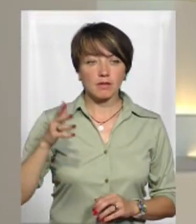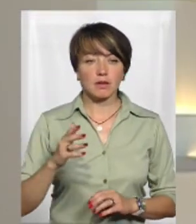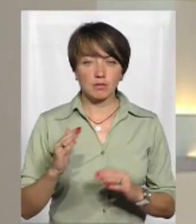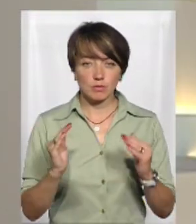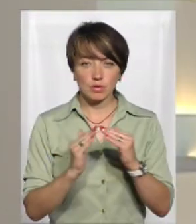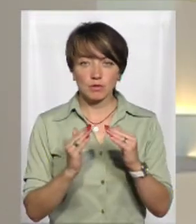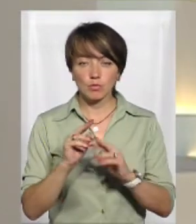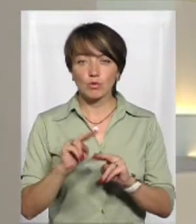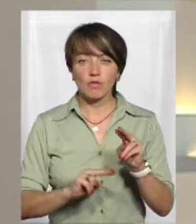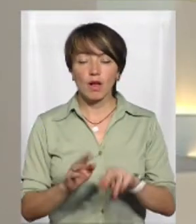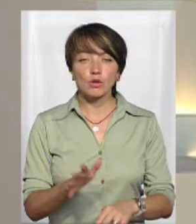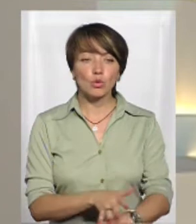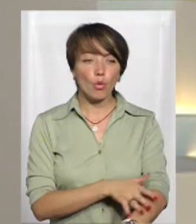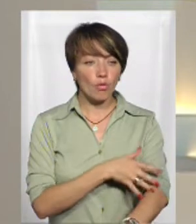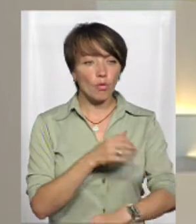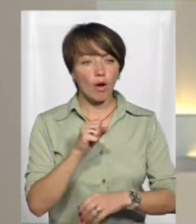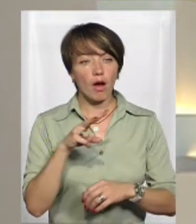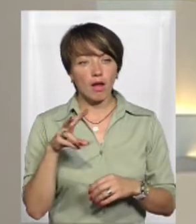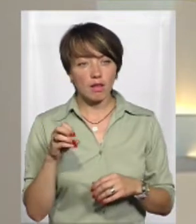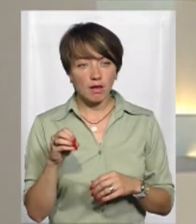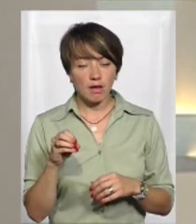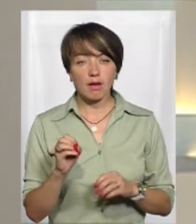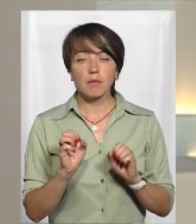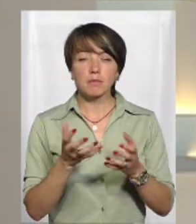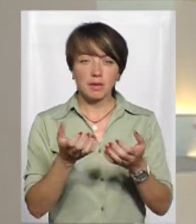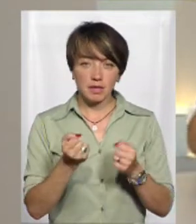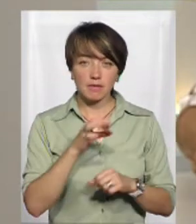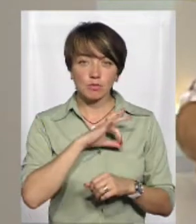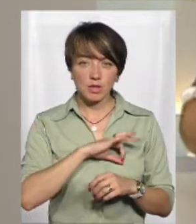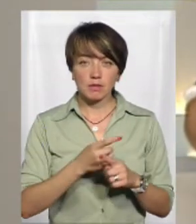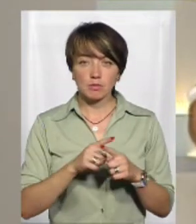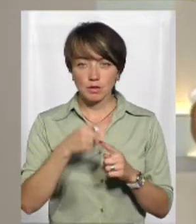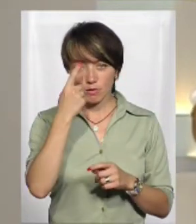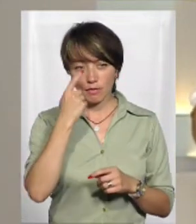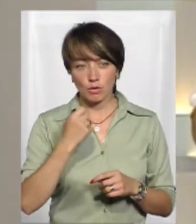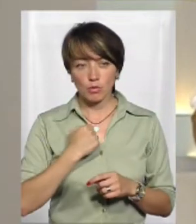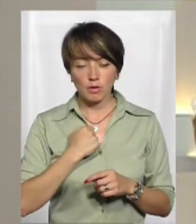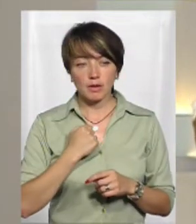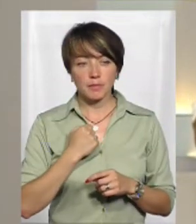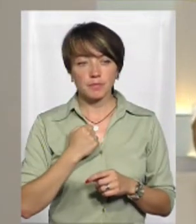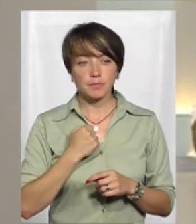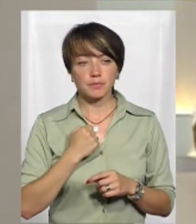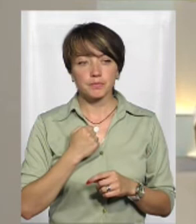мова, будувалася довго, але вона прийнята в експлуатацію. І про це нам повідомили